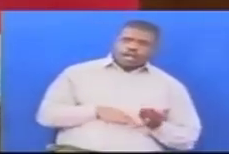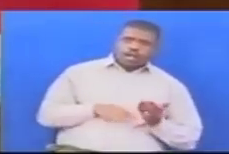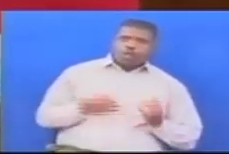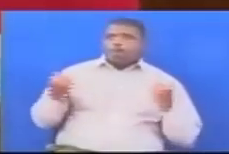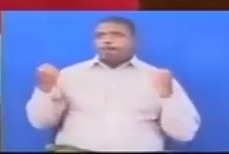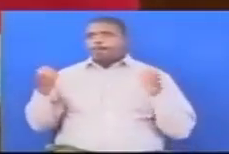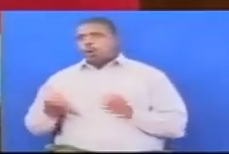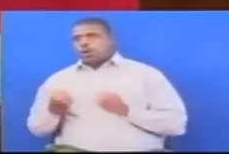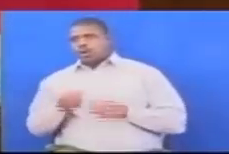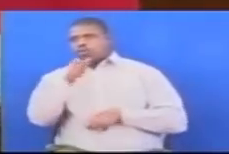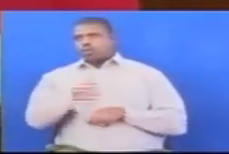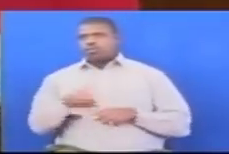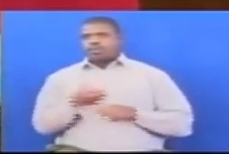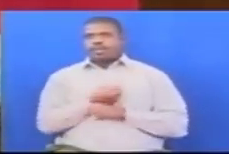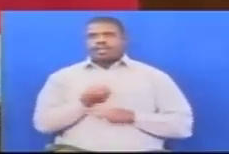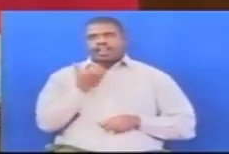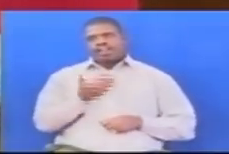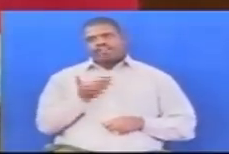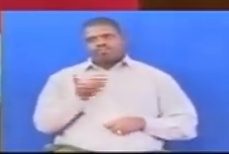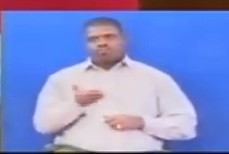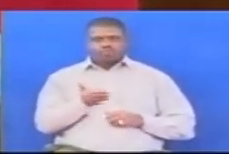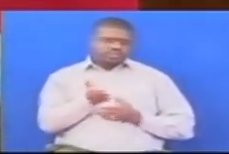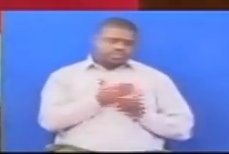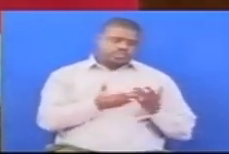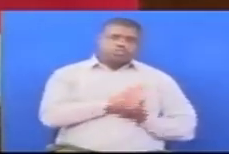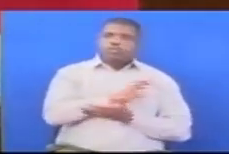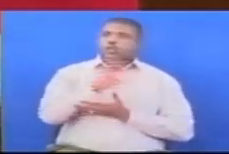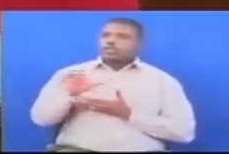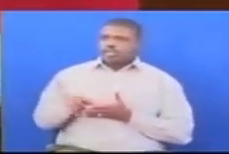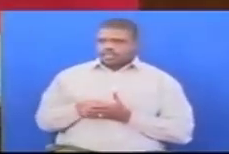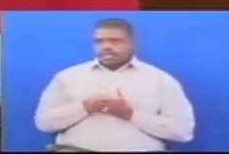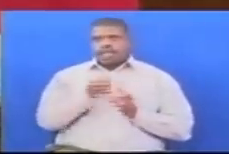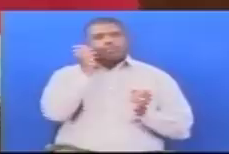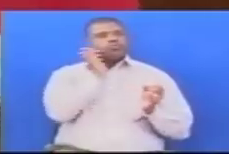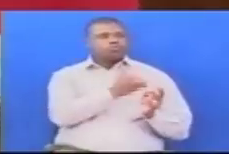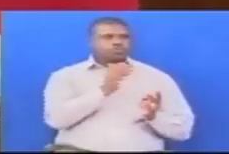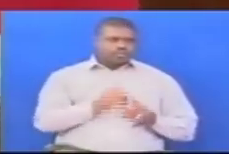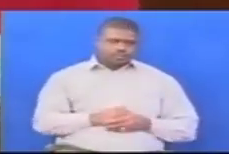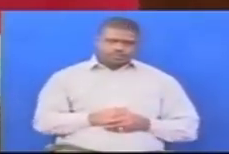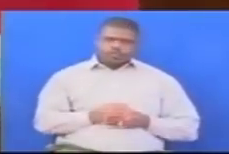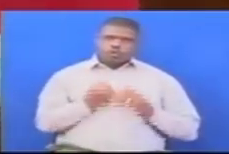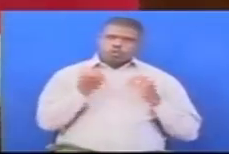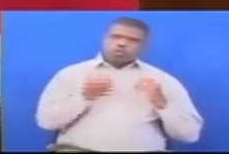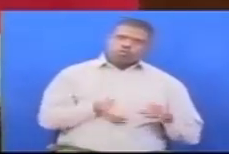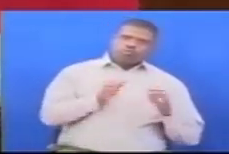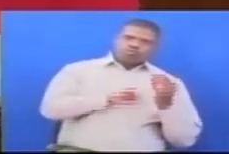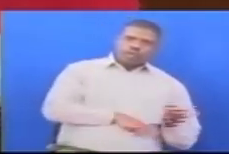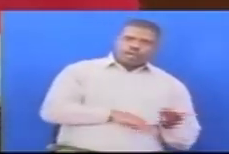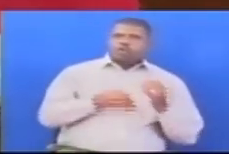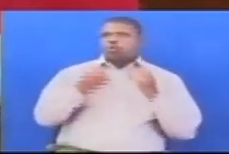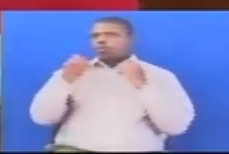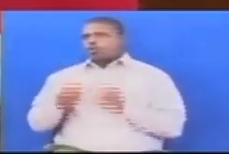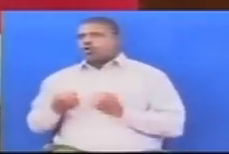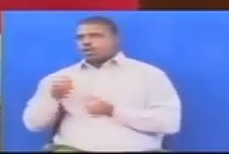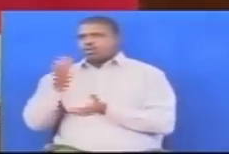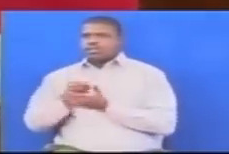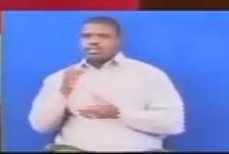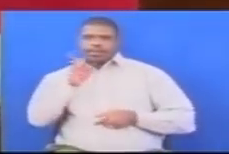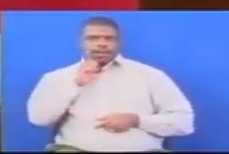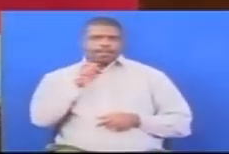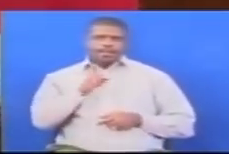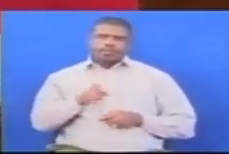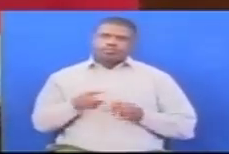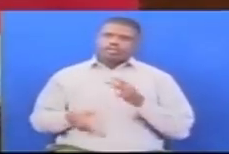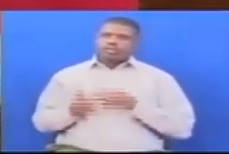Watanzania wapate unafuu katika nyanja zote. Amekusudia kwa kufa kupona kuhakikisha kwamba akina mama